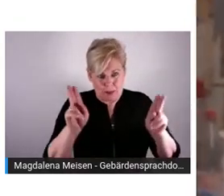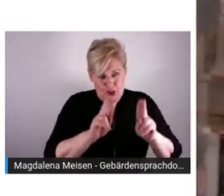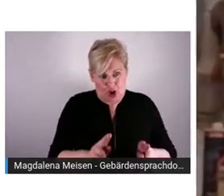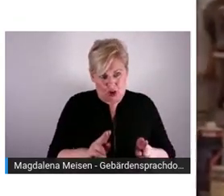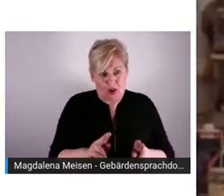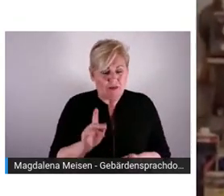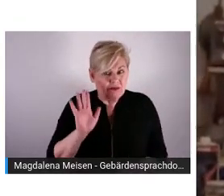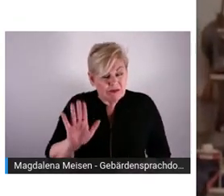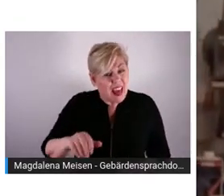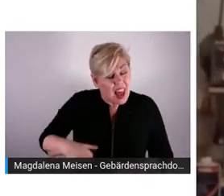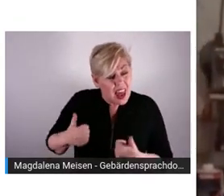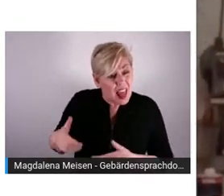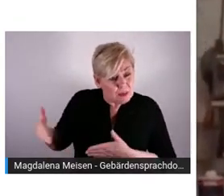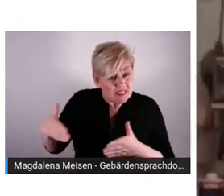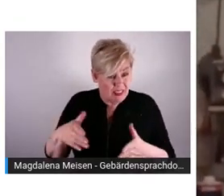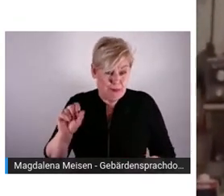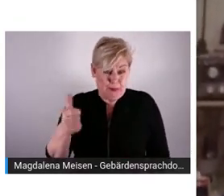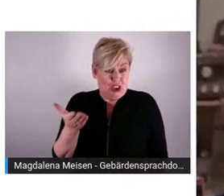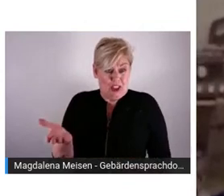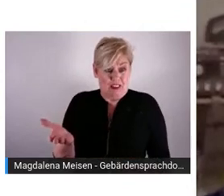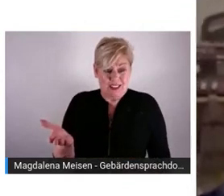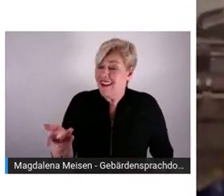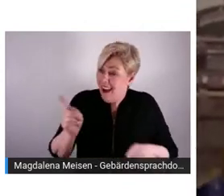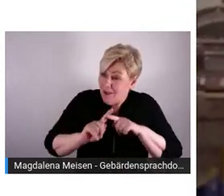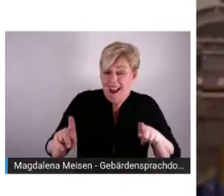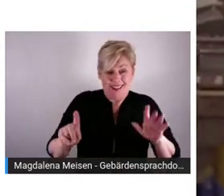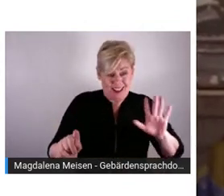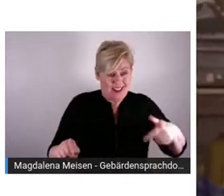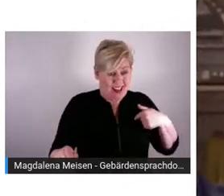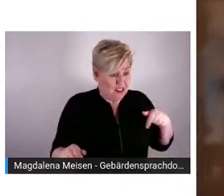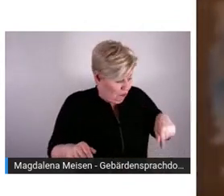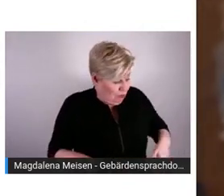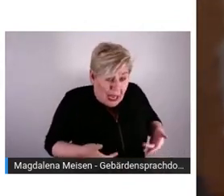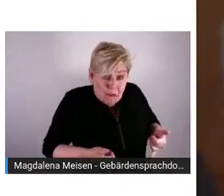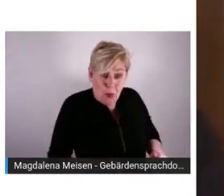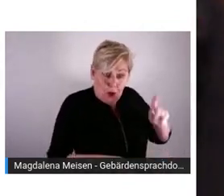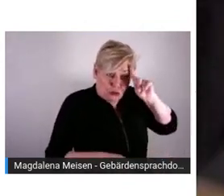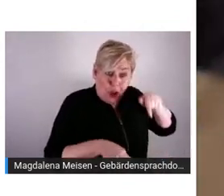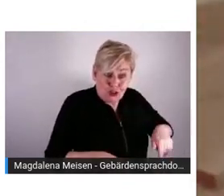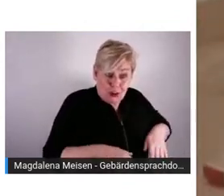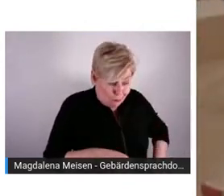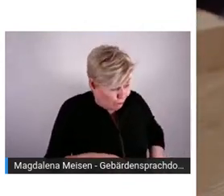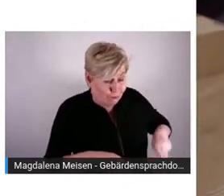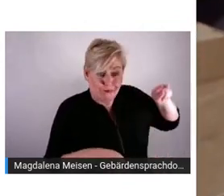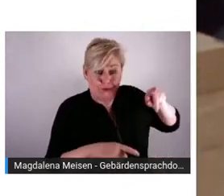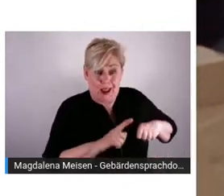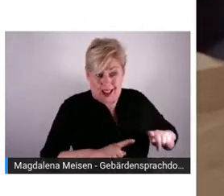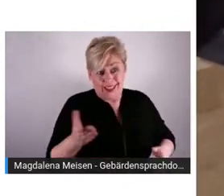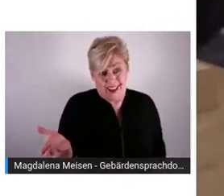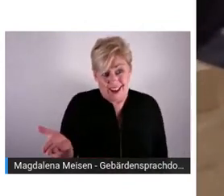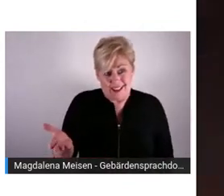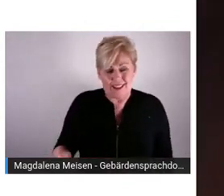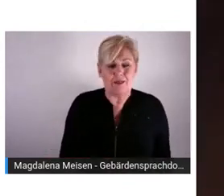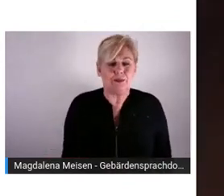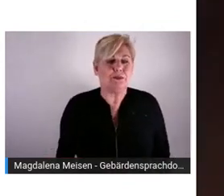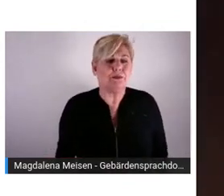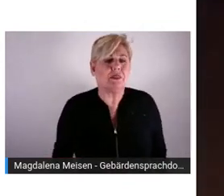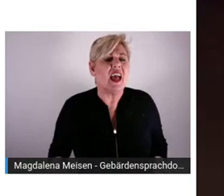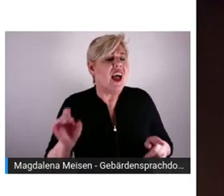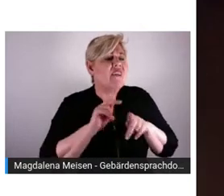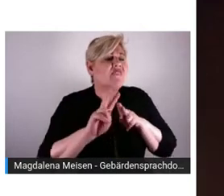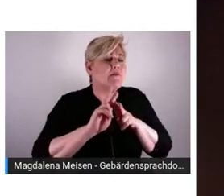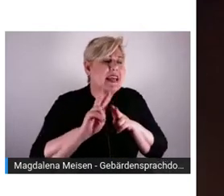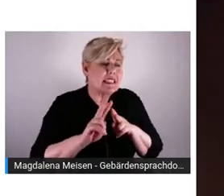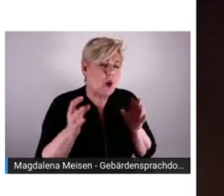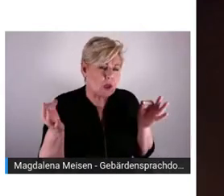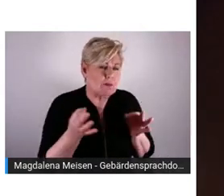besonderen Lebensweg, den sie haben, der sich halt unterscheidet von jemandem, der hier geboren und aufgewachsen ist. Wo es Verbesserungsbedarf gibt, ist auf alle